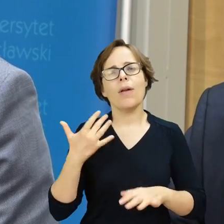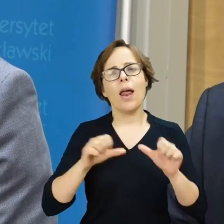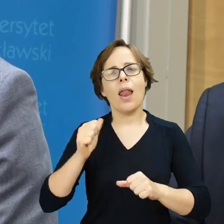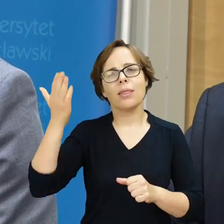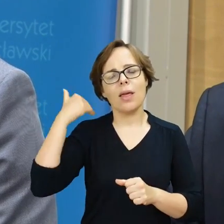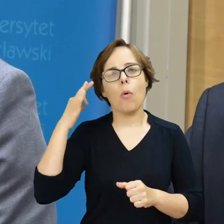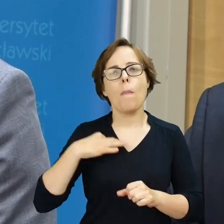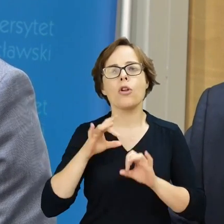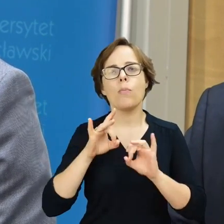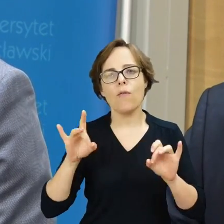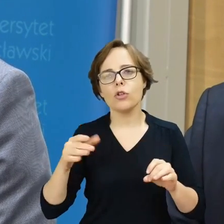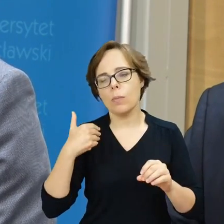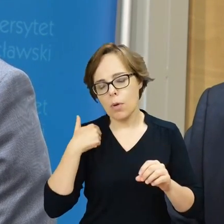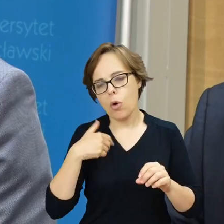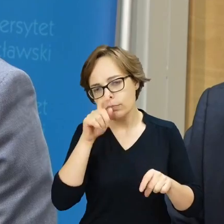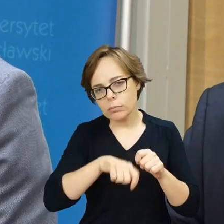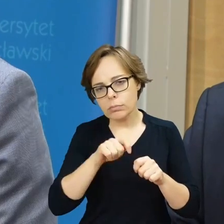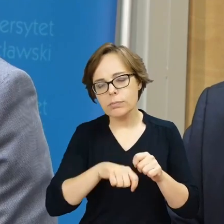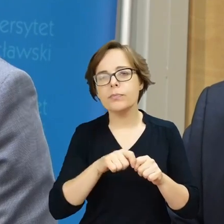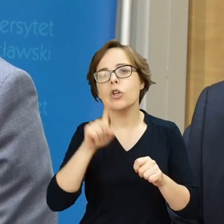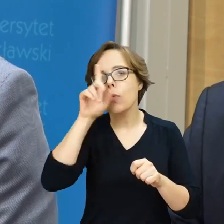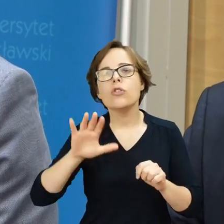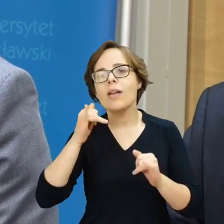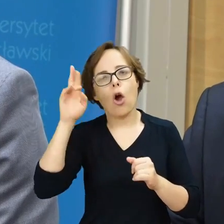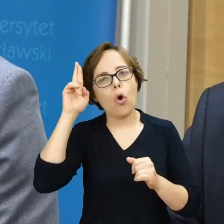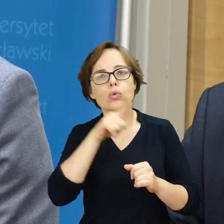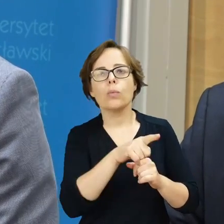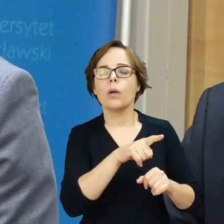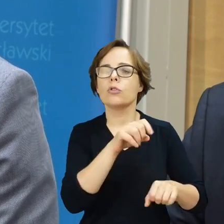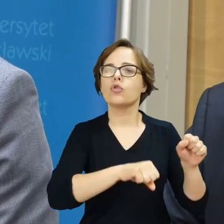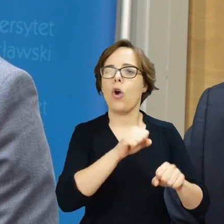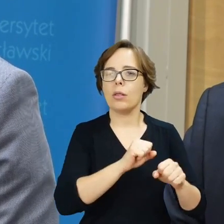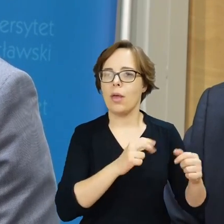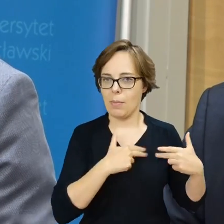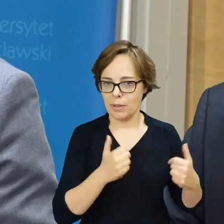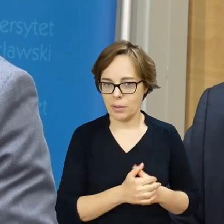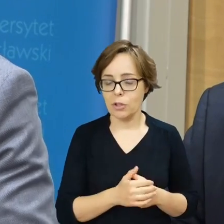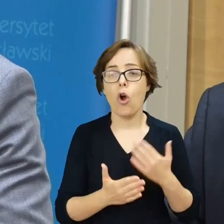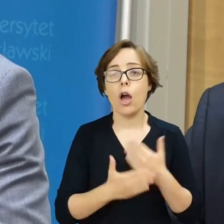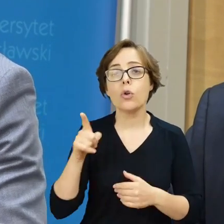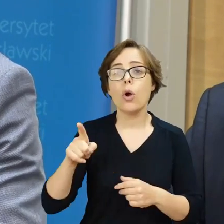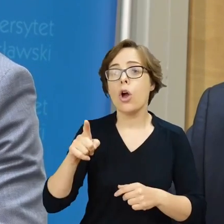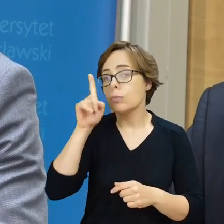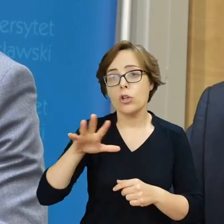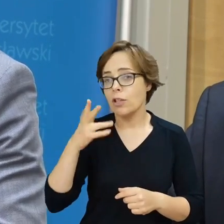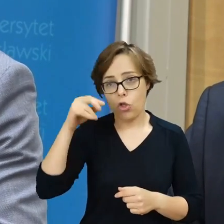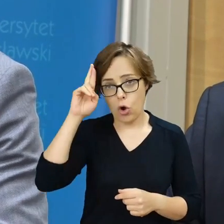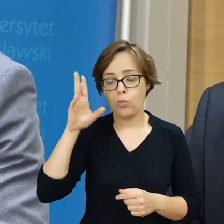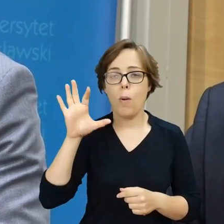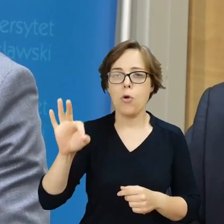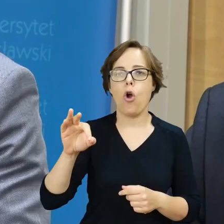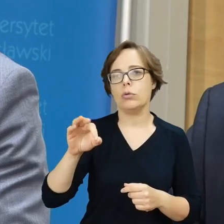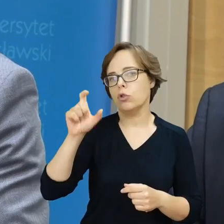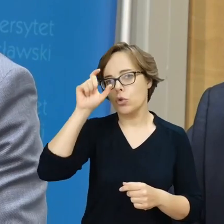społecznym rozumieniem sądownictwa administracyjnego i tam wychodziło, że społeczeństwo nie rozumie tej roli. No bo przychodzi taki człowiek, prawda, dostaje